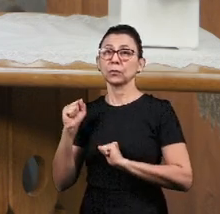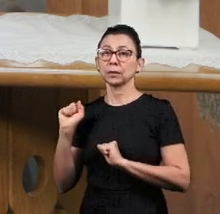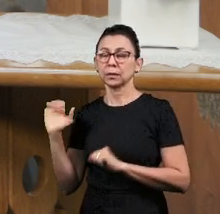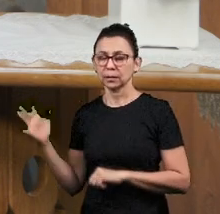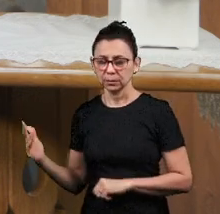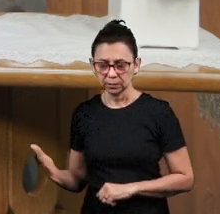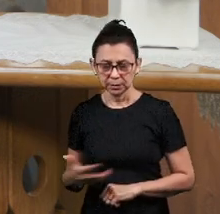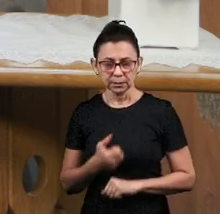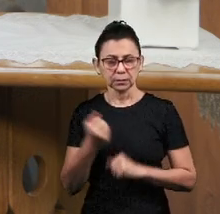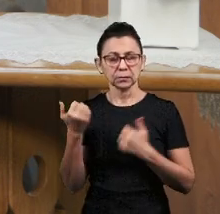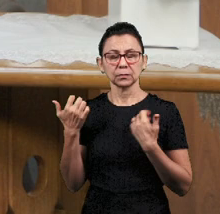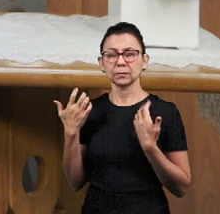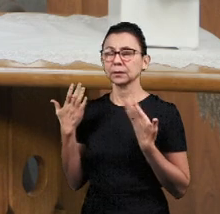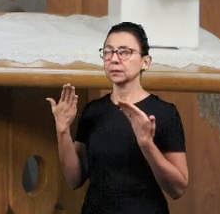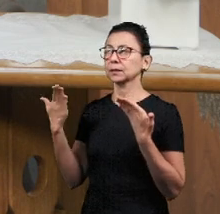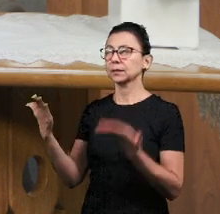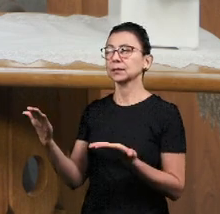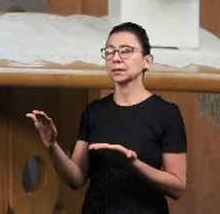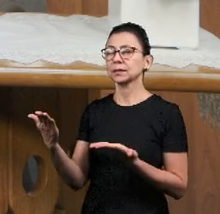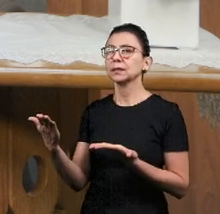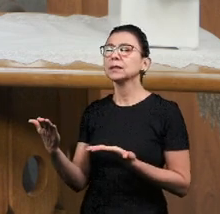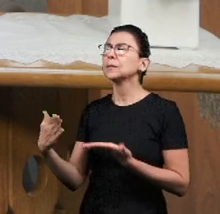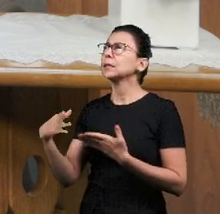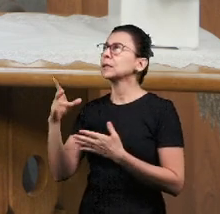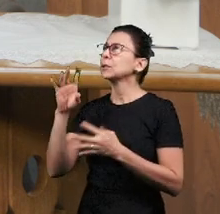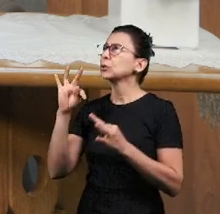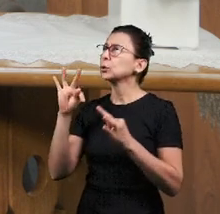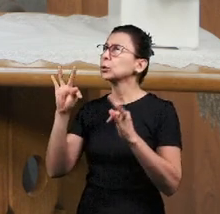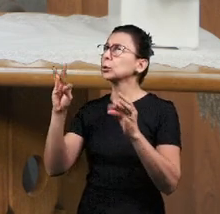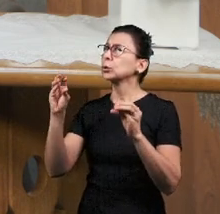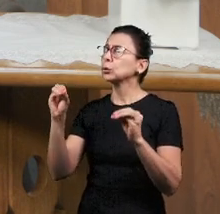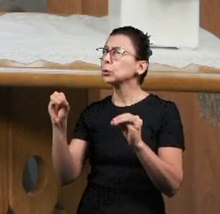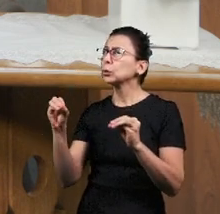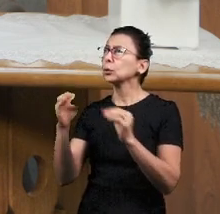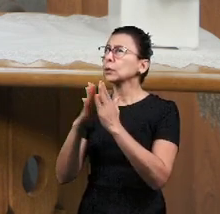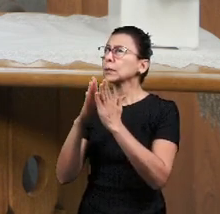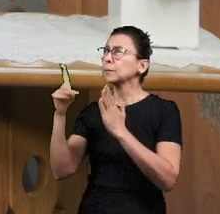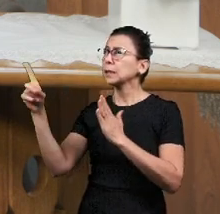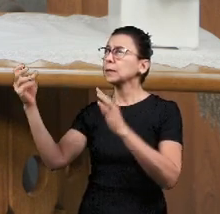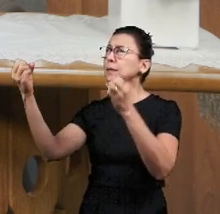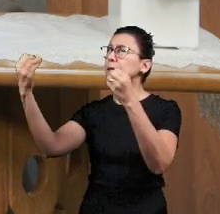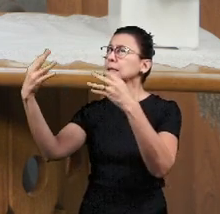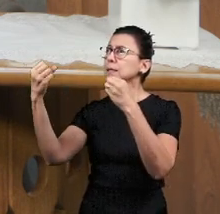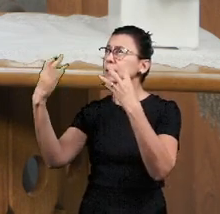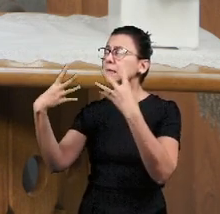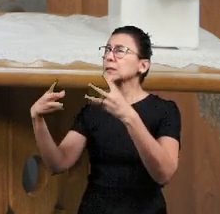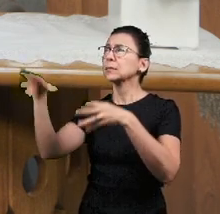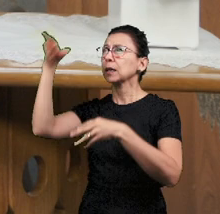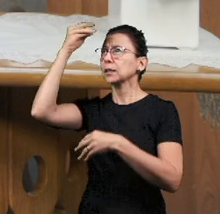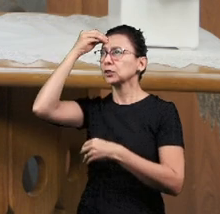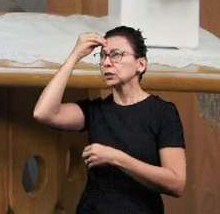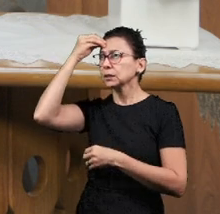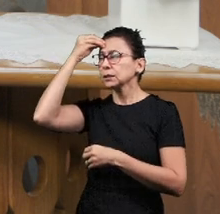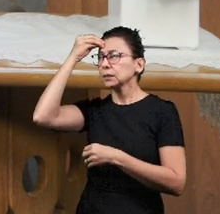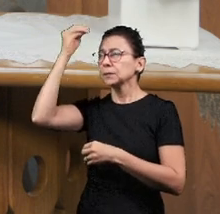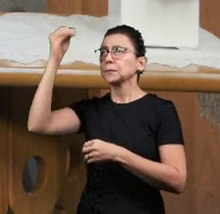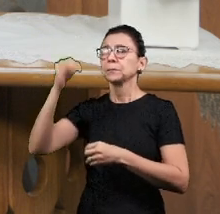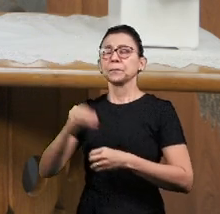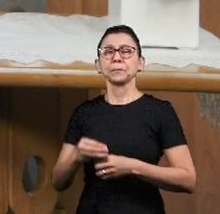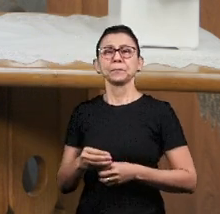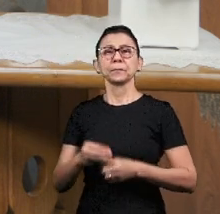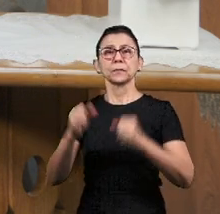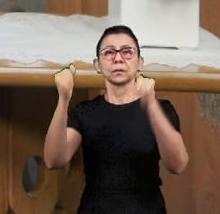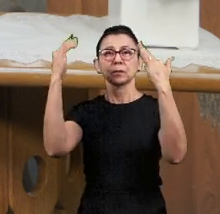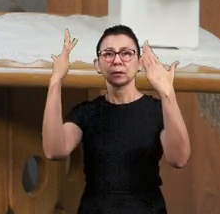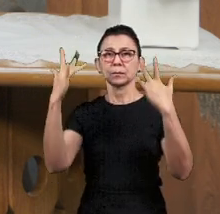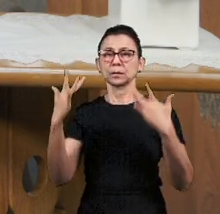aussi, Seigneur, pour recevoir de toi l'enseignement, ta parole, la portion pour nous ce matin. Revêtis-nous ainsi,